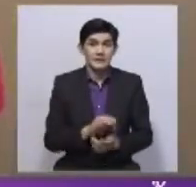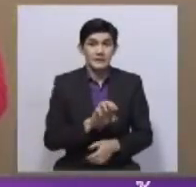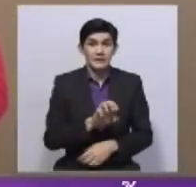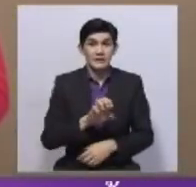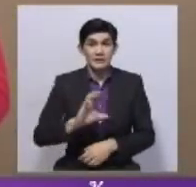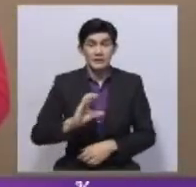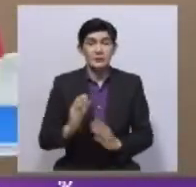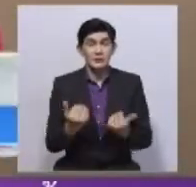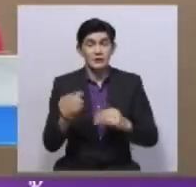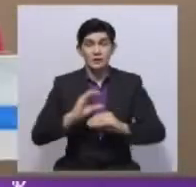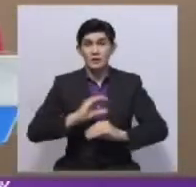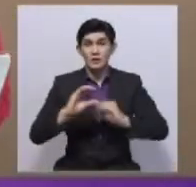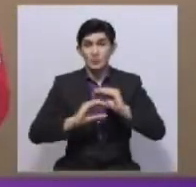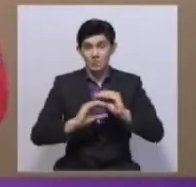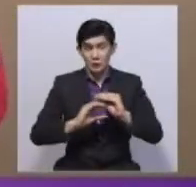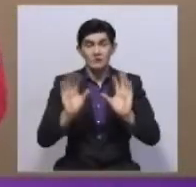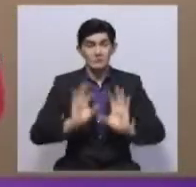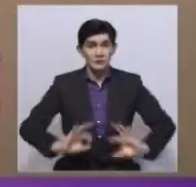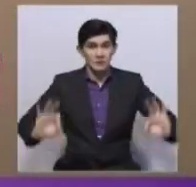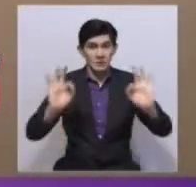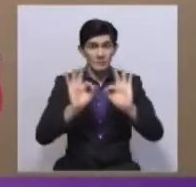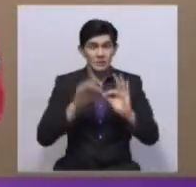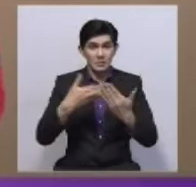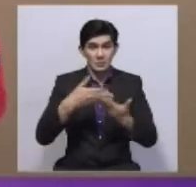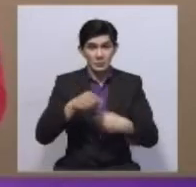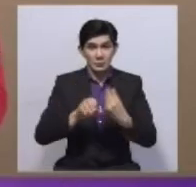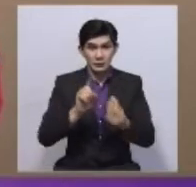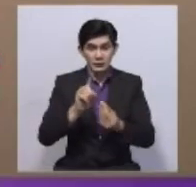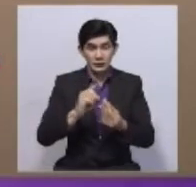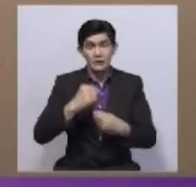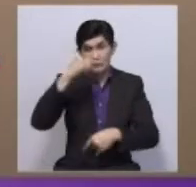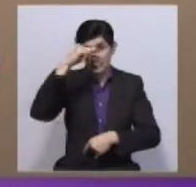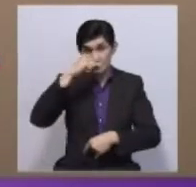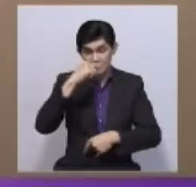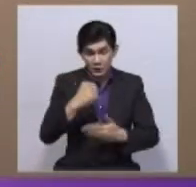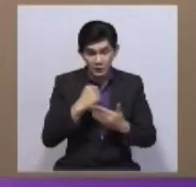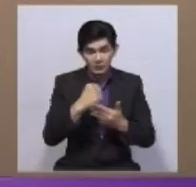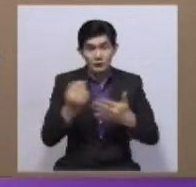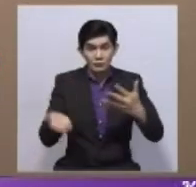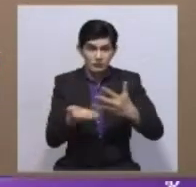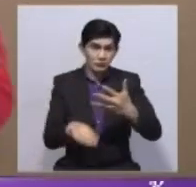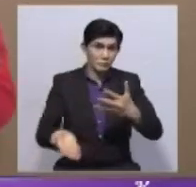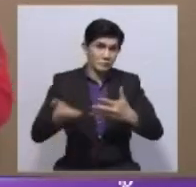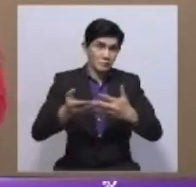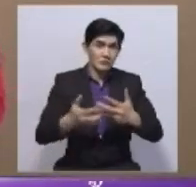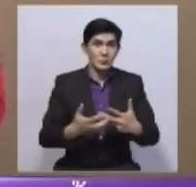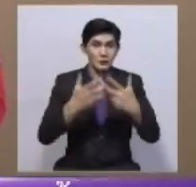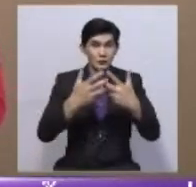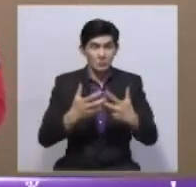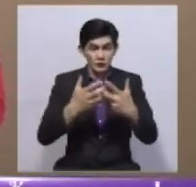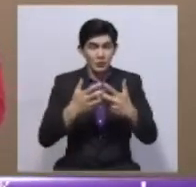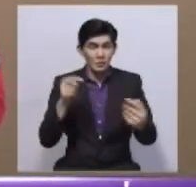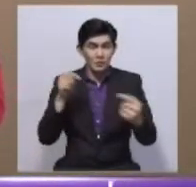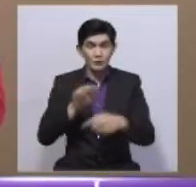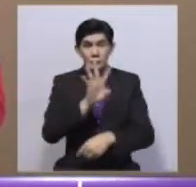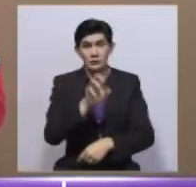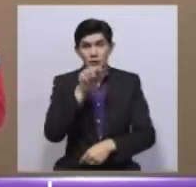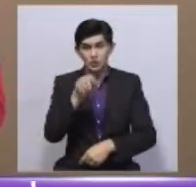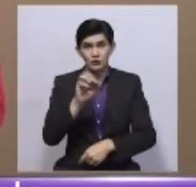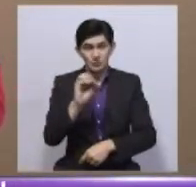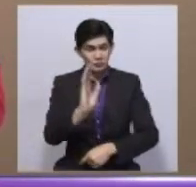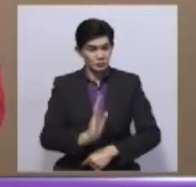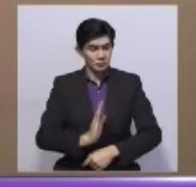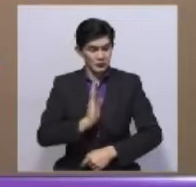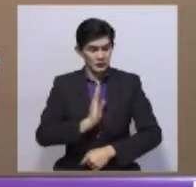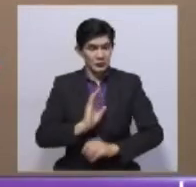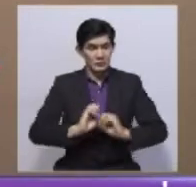EEC ถือเป็นโครงการที่มีความสำคัญต่อระบบเศรษฐกิจของประเทศที่จะช่วยยกระดับภาคอุตสาหกรรมไทยสู่ยุค 4.0 ได้อย่างเป็น